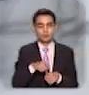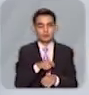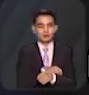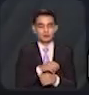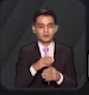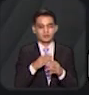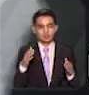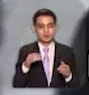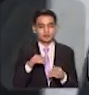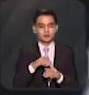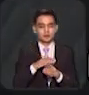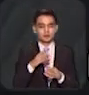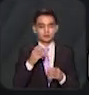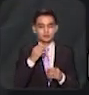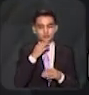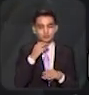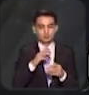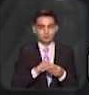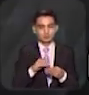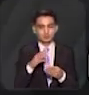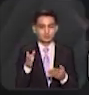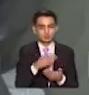раз повторяю, пожалуйста, пройдите внутрь.